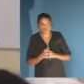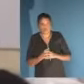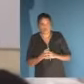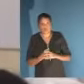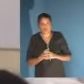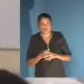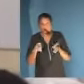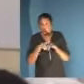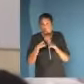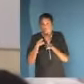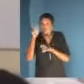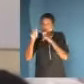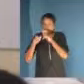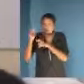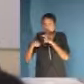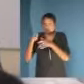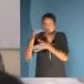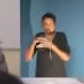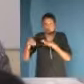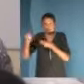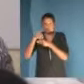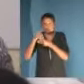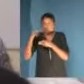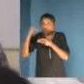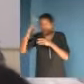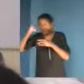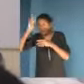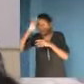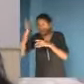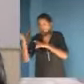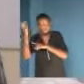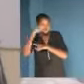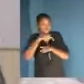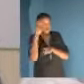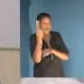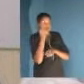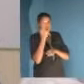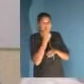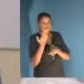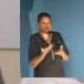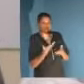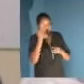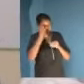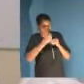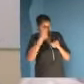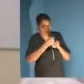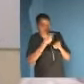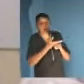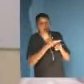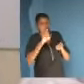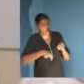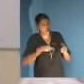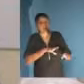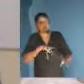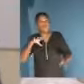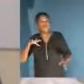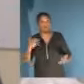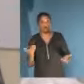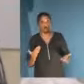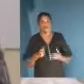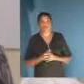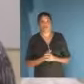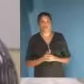Terre. Et il y a même des Européens qui viennent de notre université pour l'apprendre. Donc il faut avoir une fierté de cela. Et il